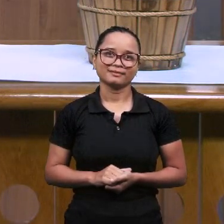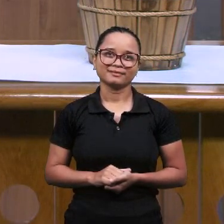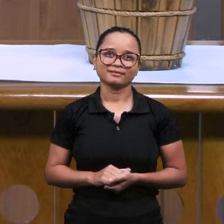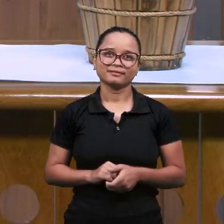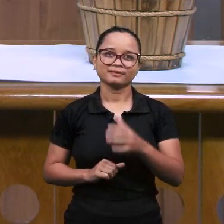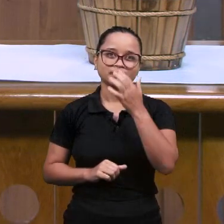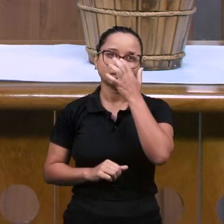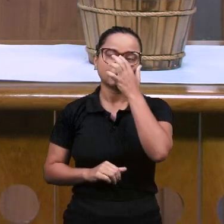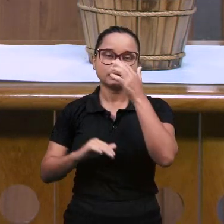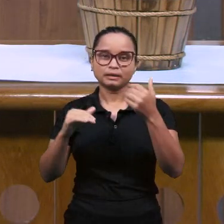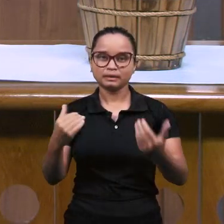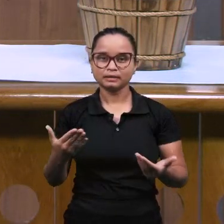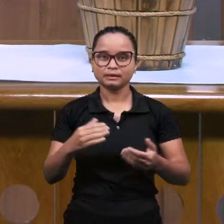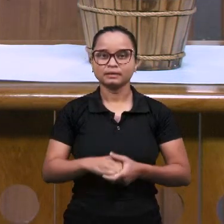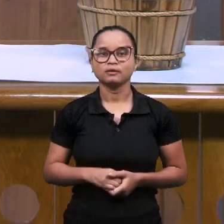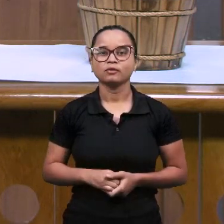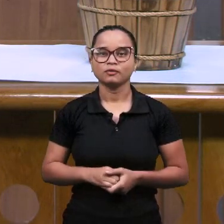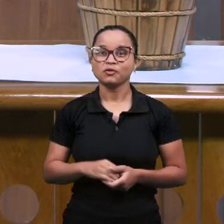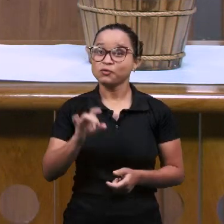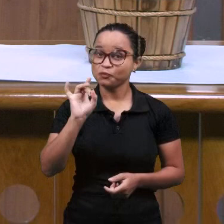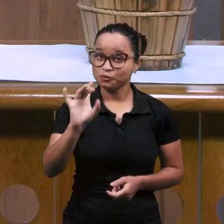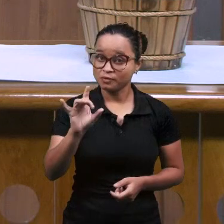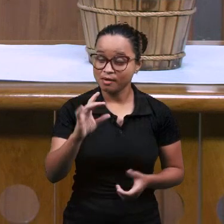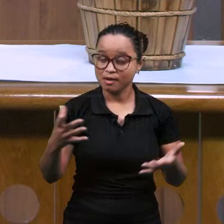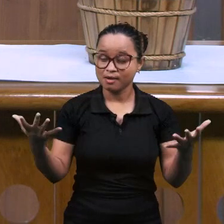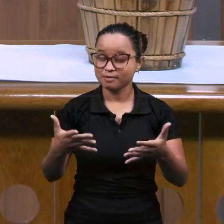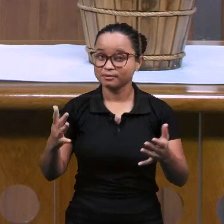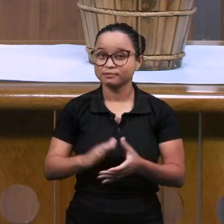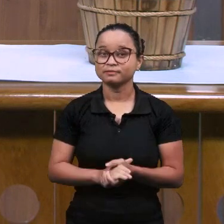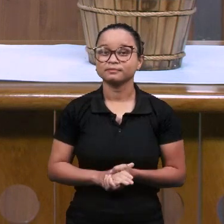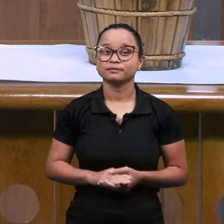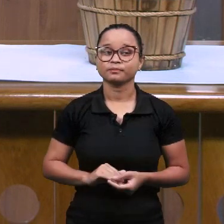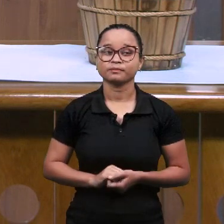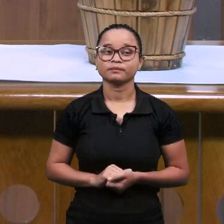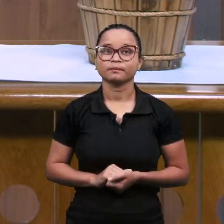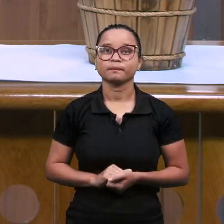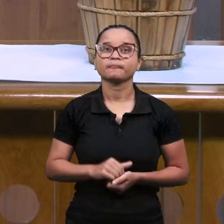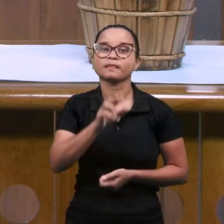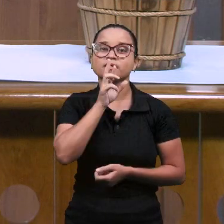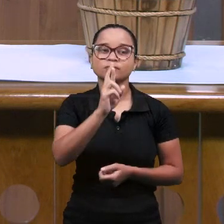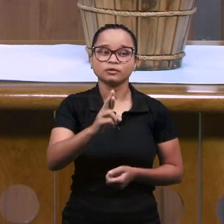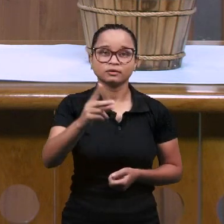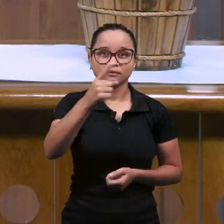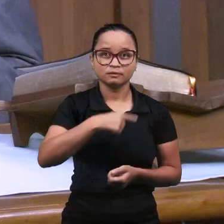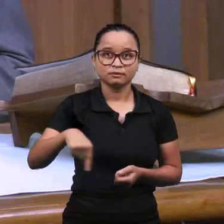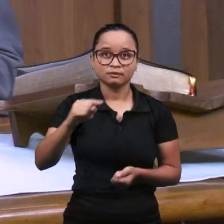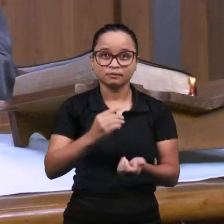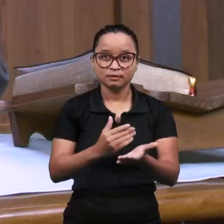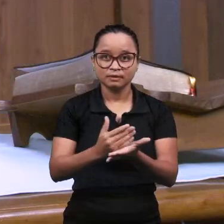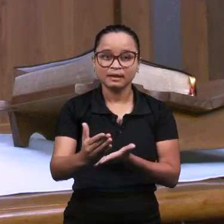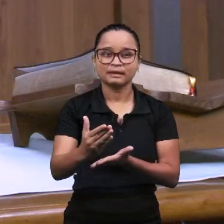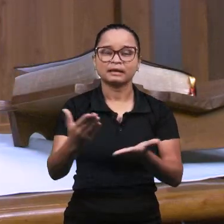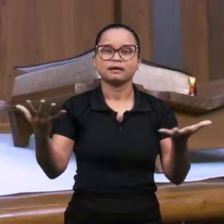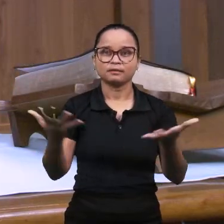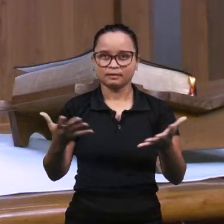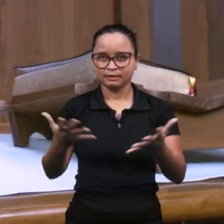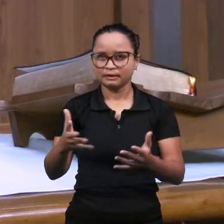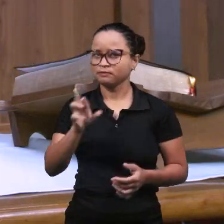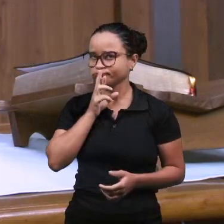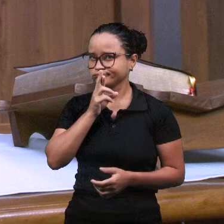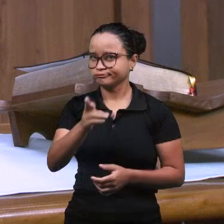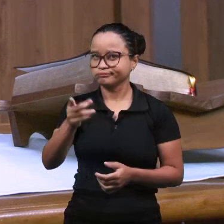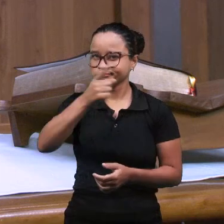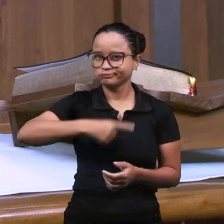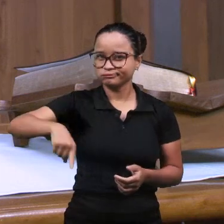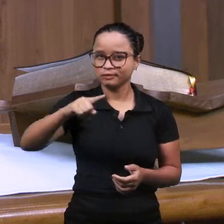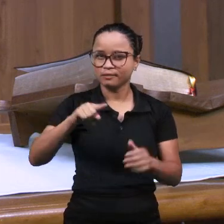Les réponses qui ont été envoyées, juste confirmer ce que maintenant nous venons de recevoir en termes de réponse à nos questions. Nous